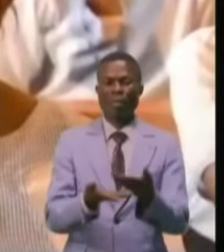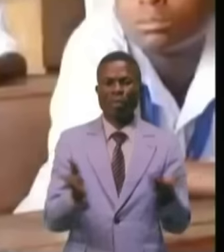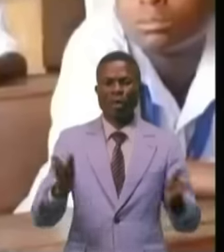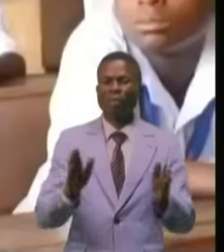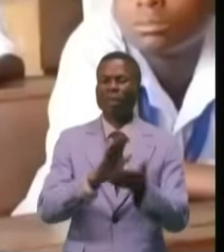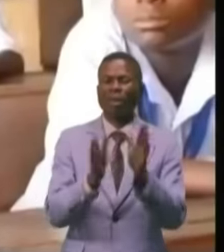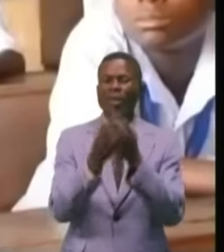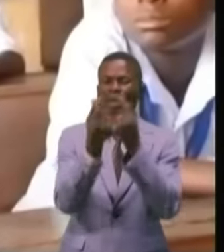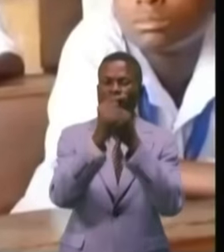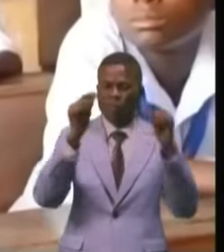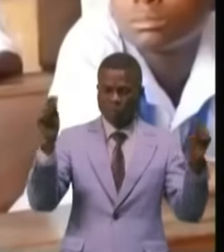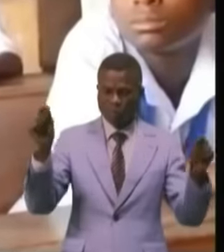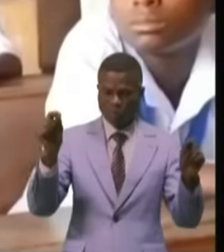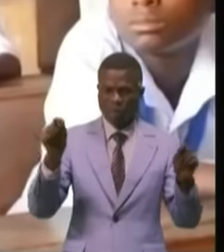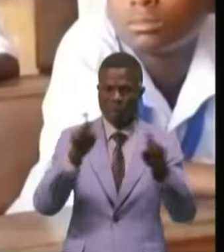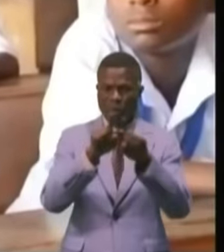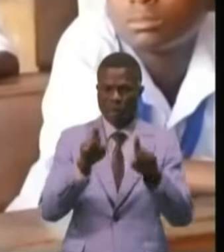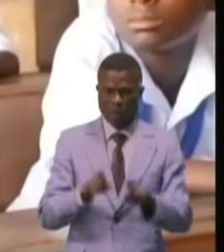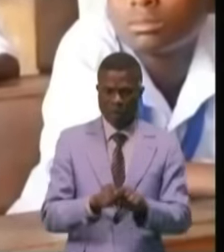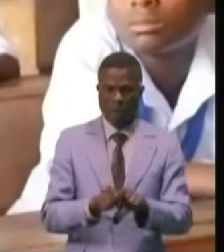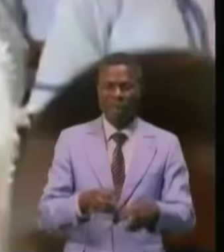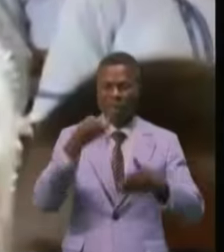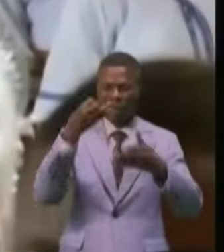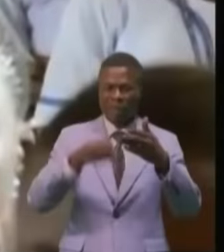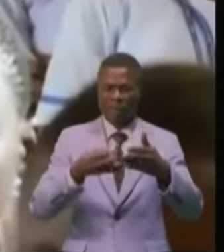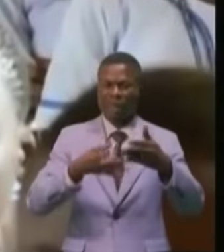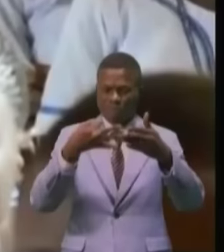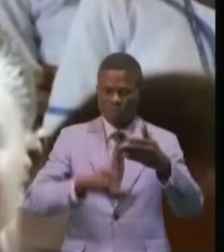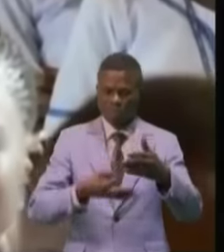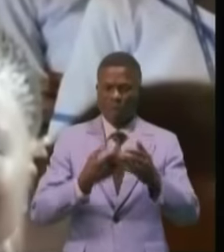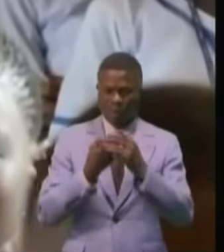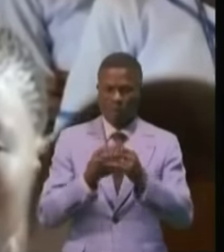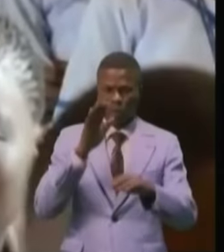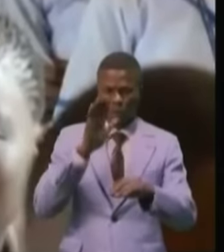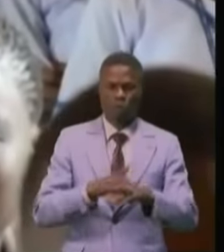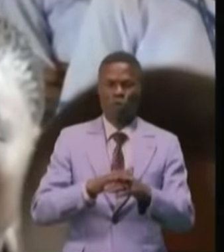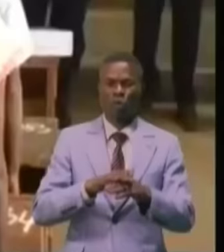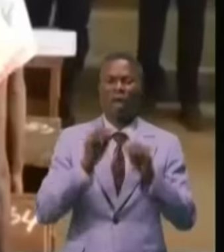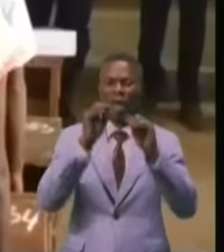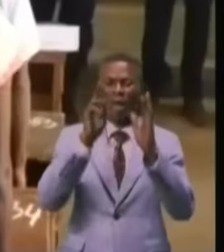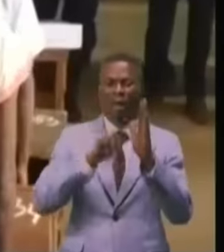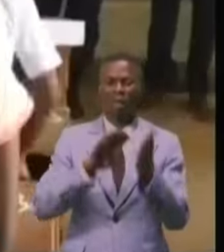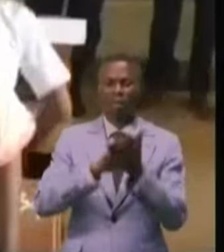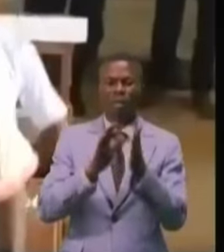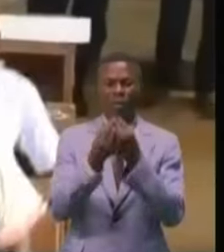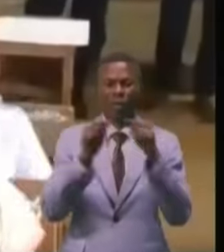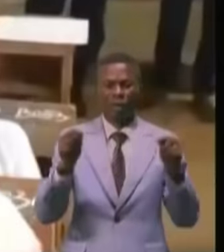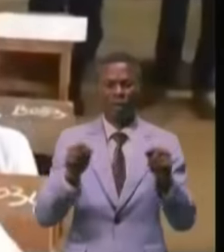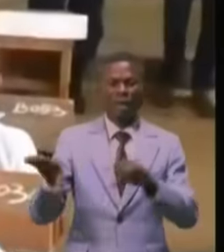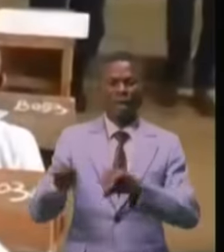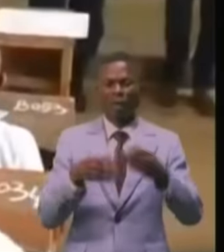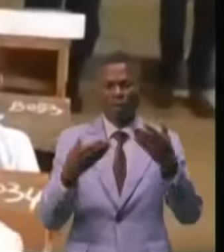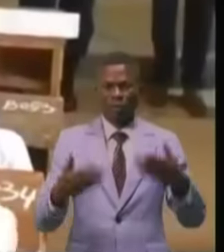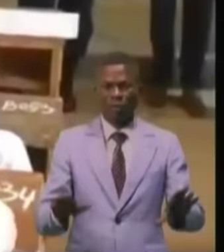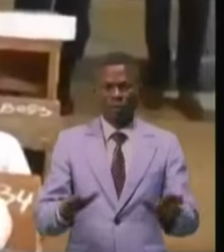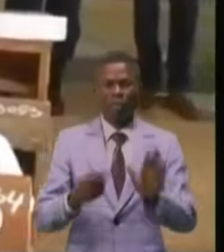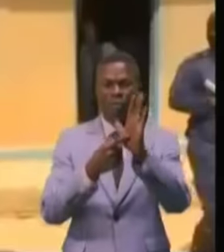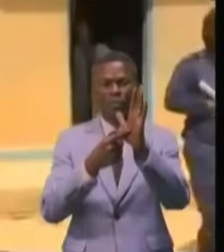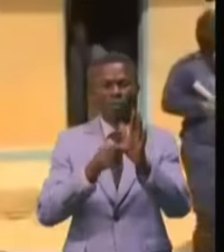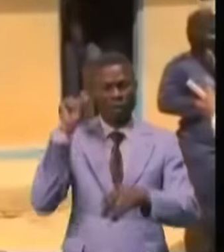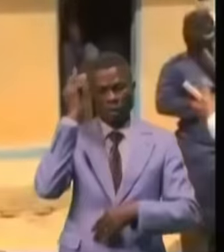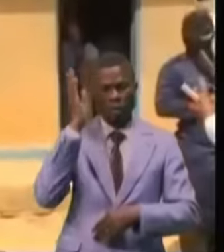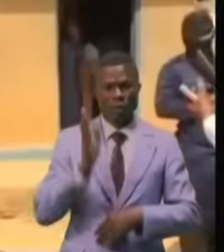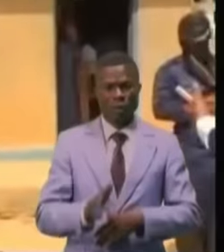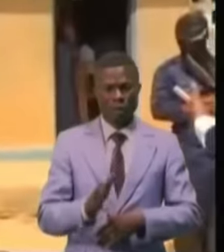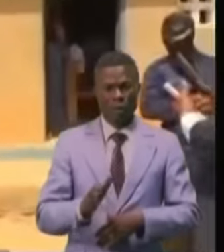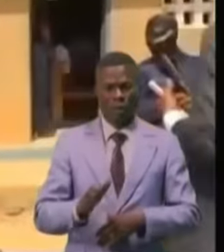l'État, devrait remonter aussi à la 7e et 8e pour alléger la tâche aux parents d'élèves. Cérémonie terminée, le représentant du gouverneur et tous